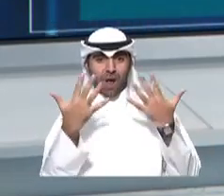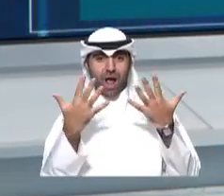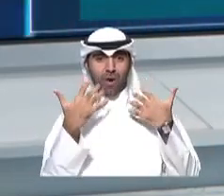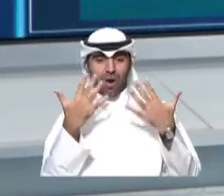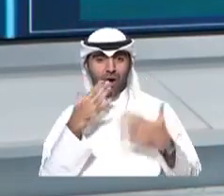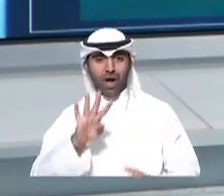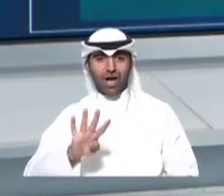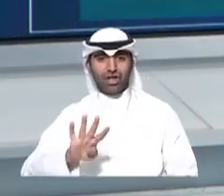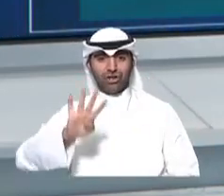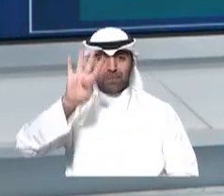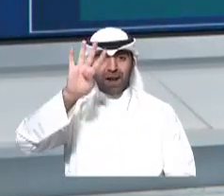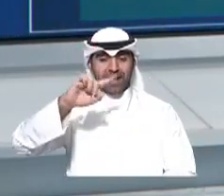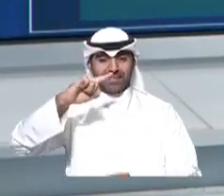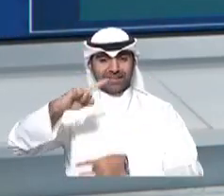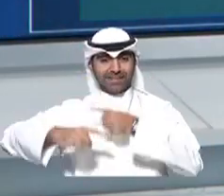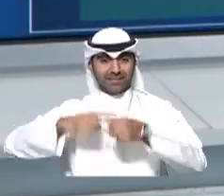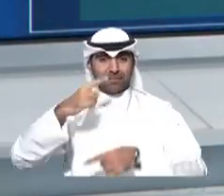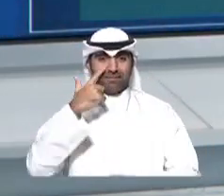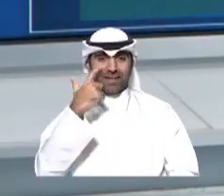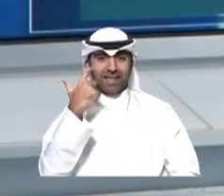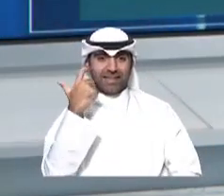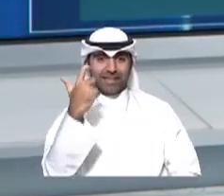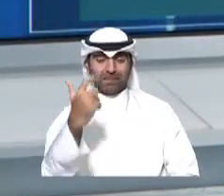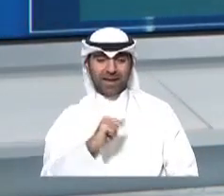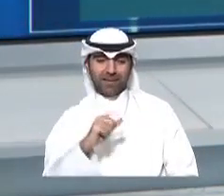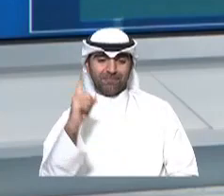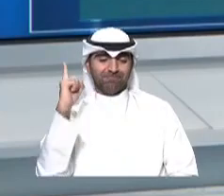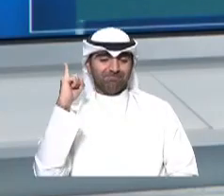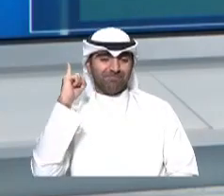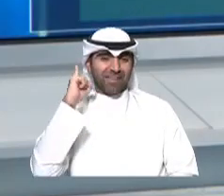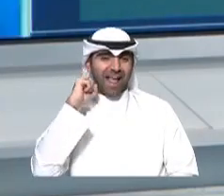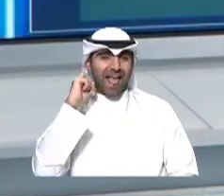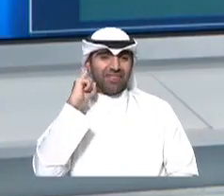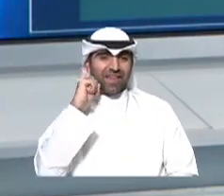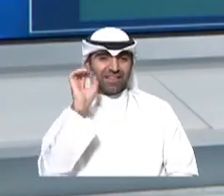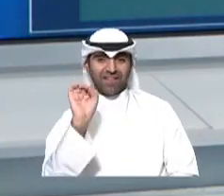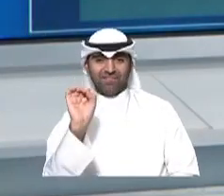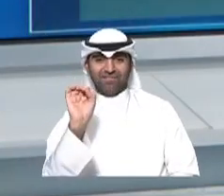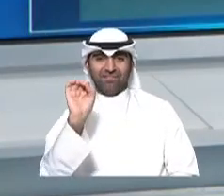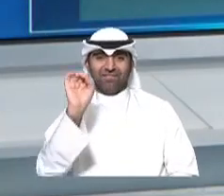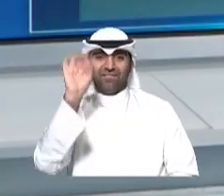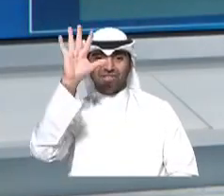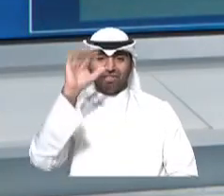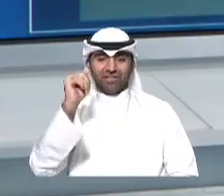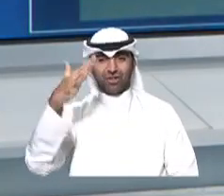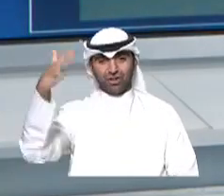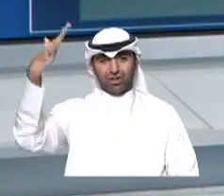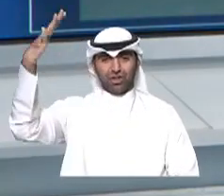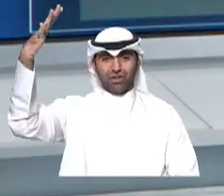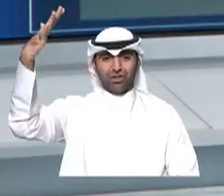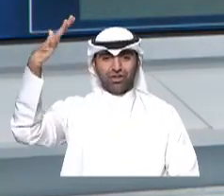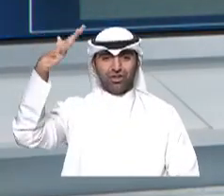في فترات الحمل. أذان الفجر حسب التوقيت المحلي لمدينة الكويت الساعة 3:13 دقيقة.